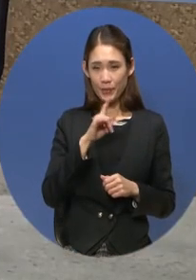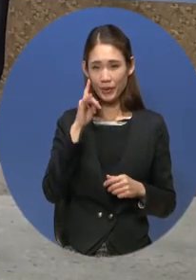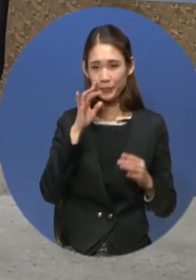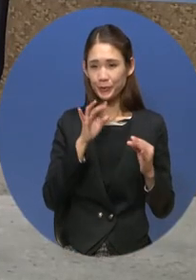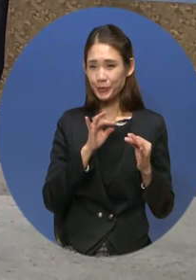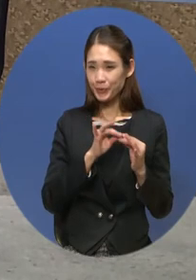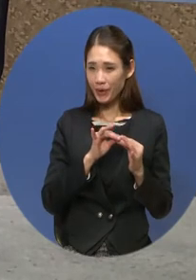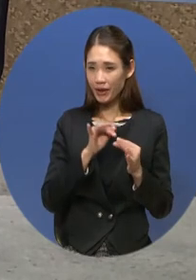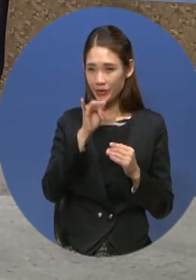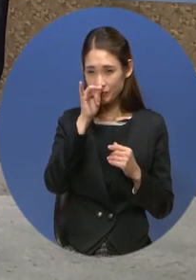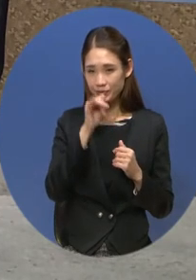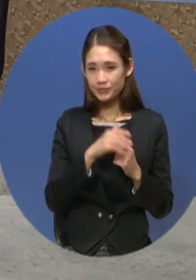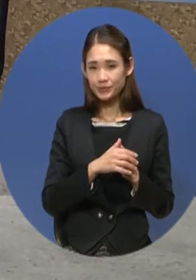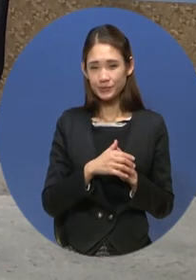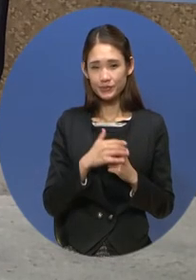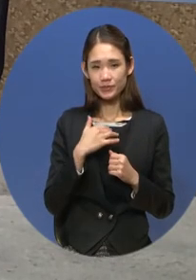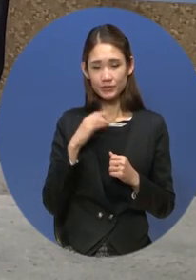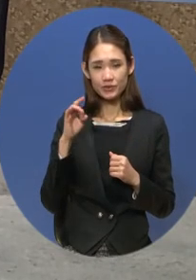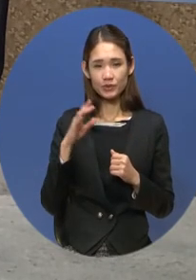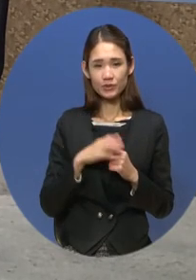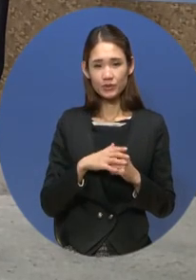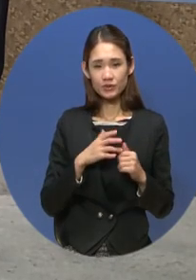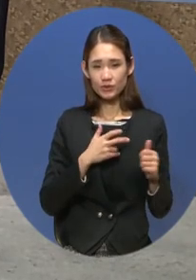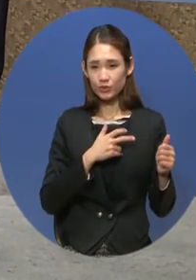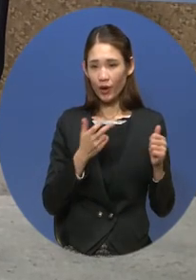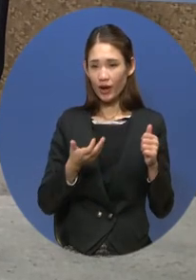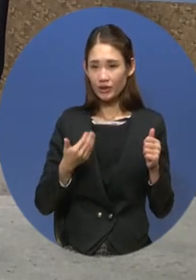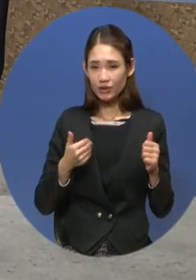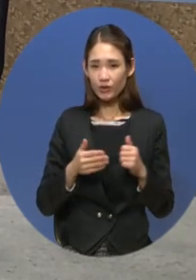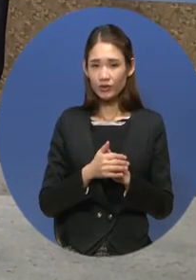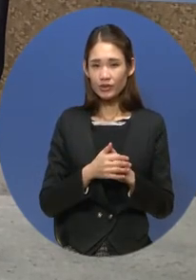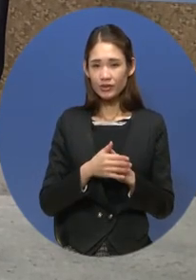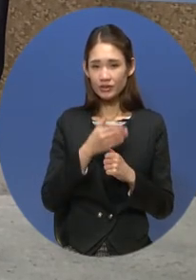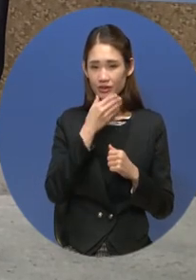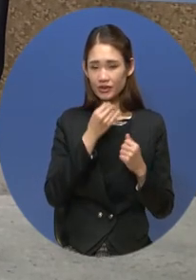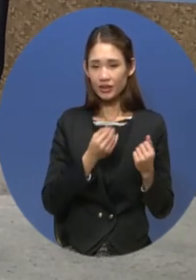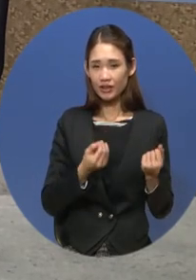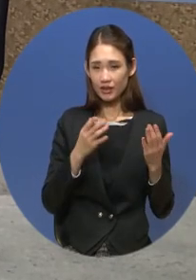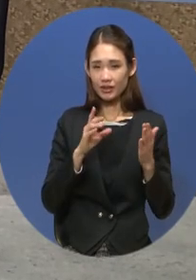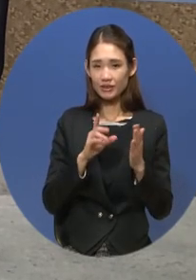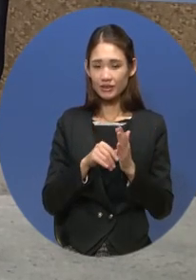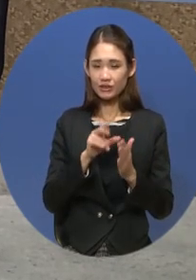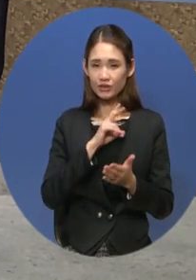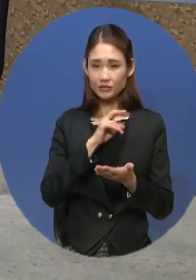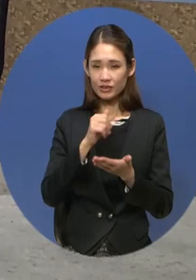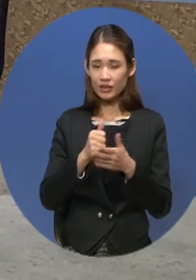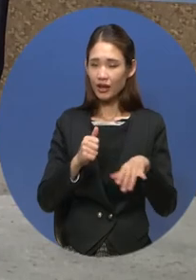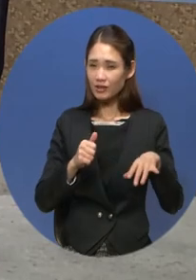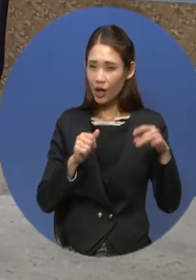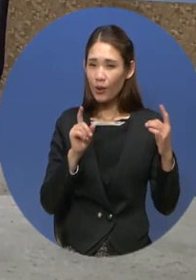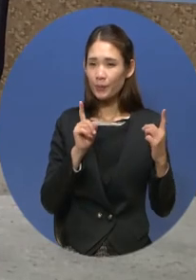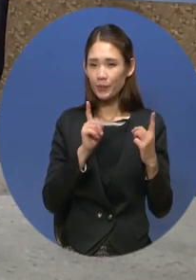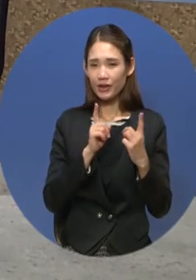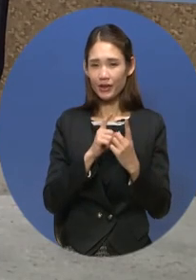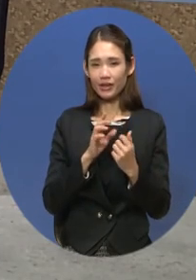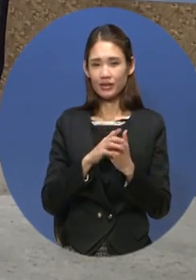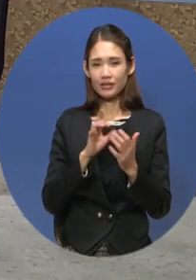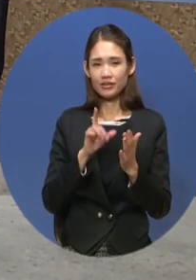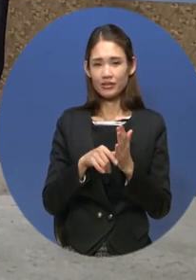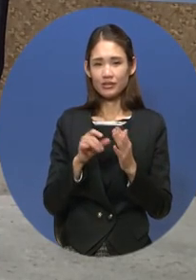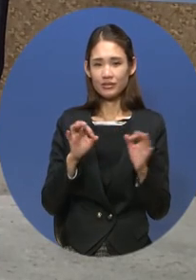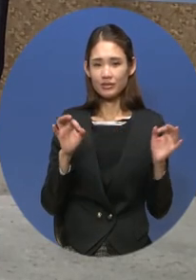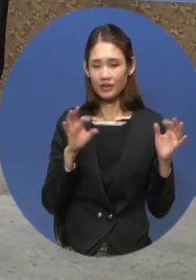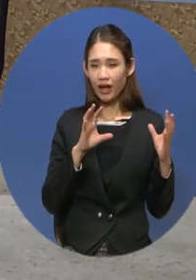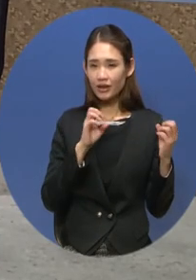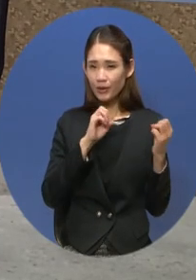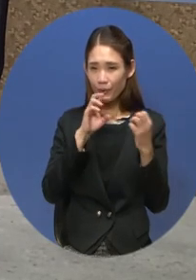공감이 가는 게 제가 사실 오늘 이 촬영 전에 행사 때 의원님을 처음 뵀는데 그때도 짧게